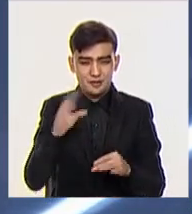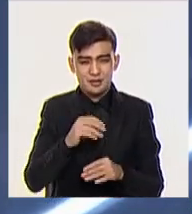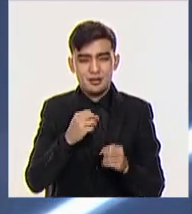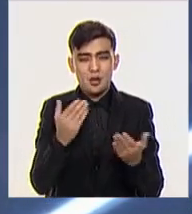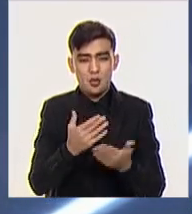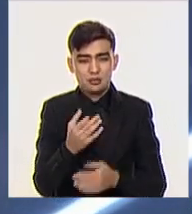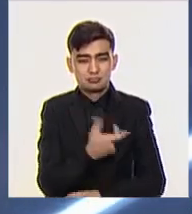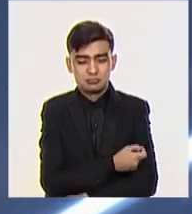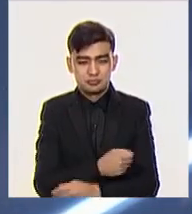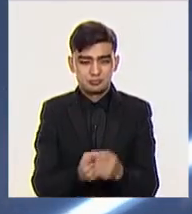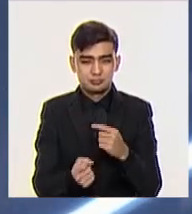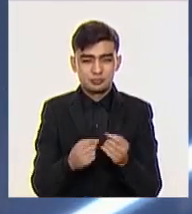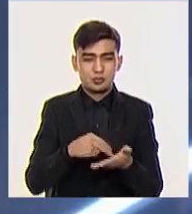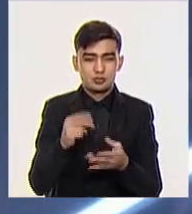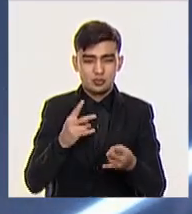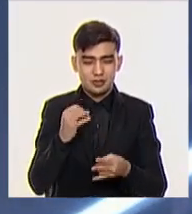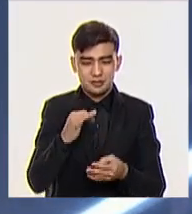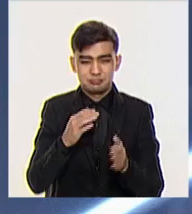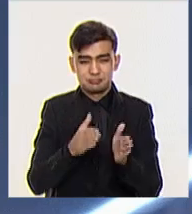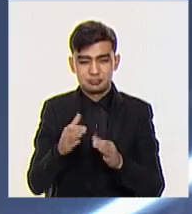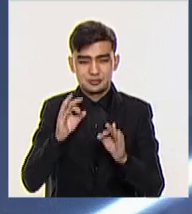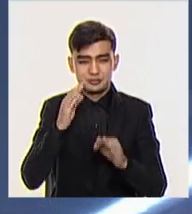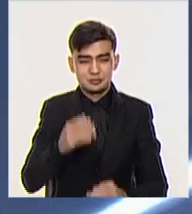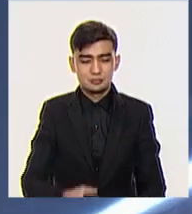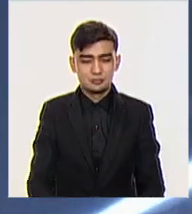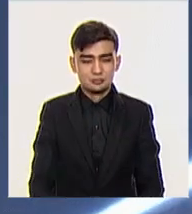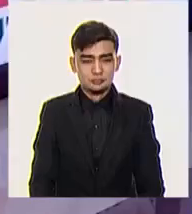прививку приобрести. Но обо всем по порядку в нашем обзоре.